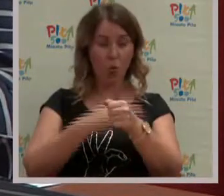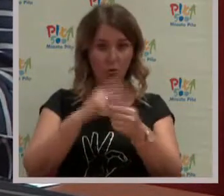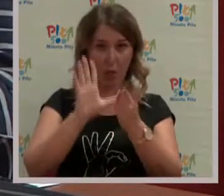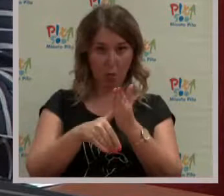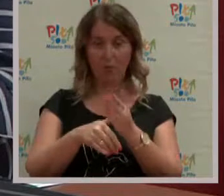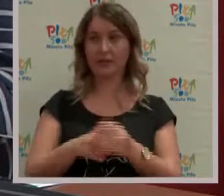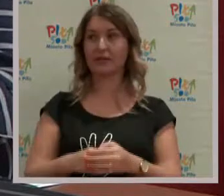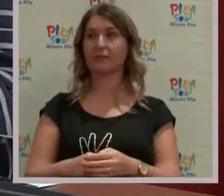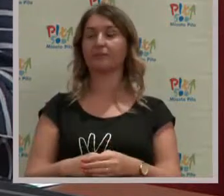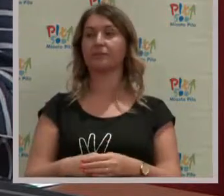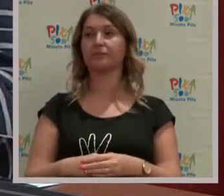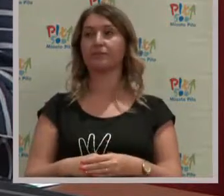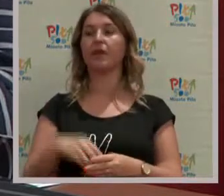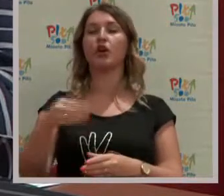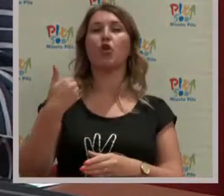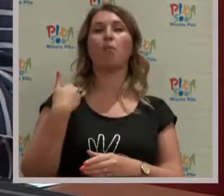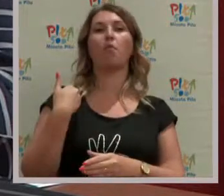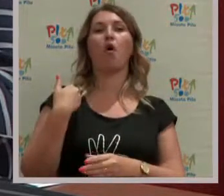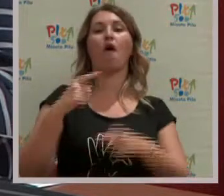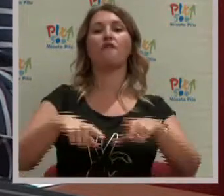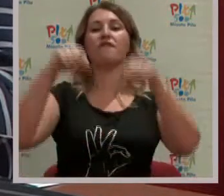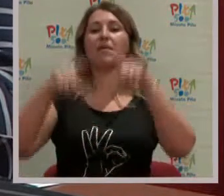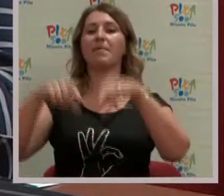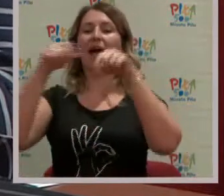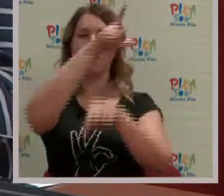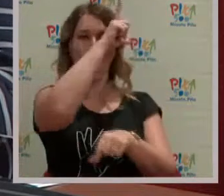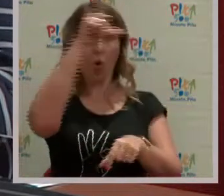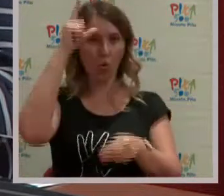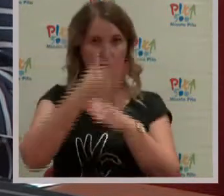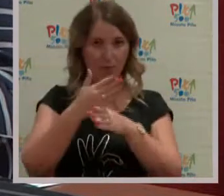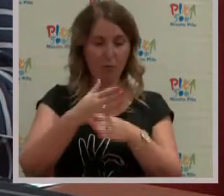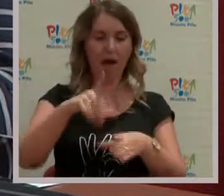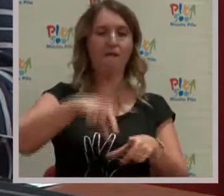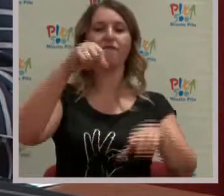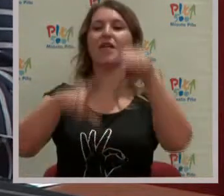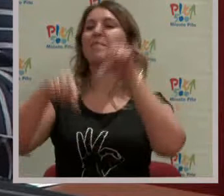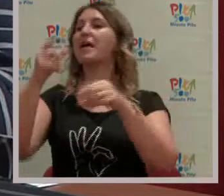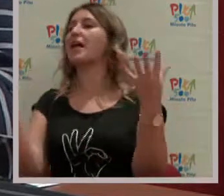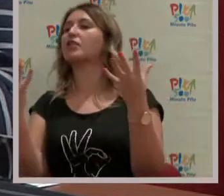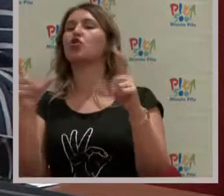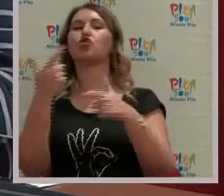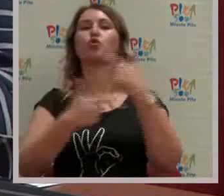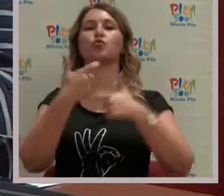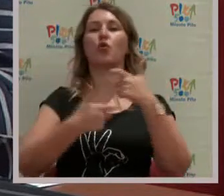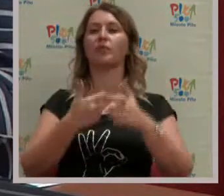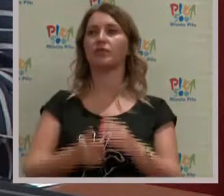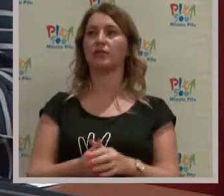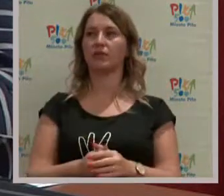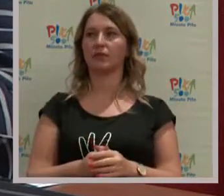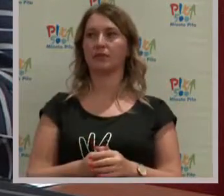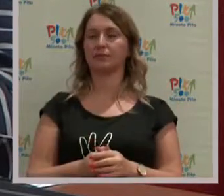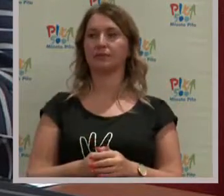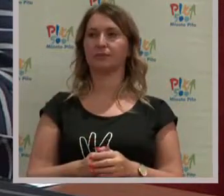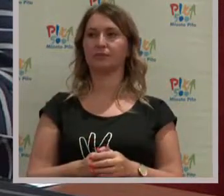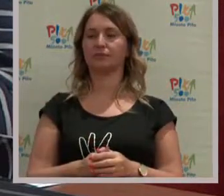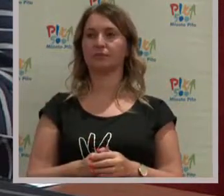było to również zadanie wybrane w ramach budżetu obywatelskiego natomiast sama procedura związana z własnością gruntów